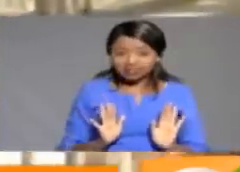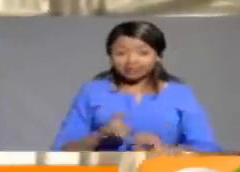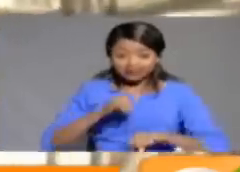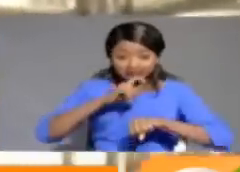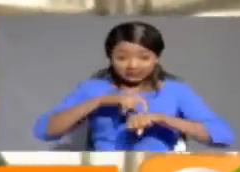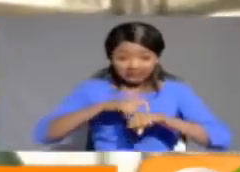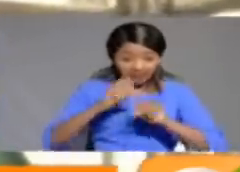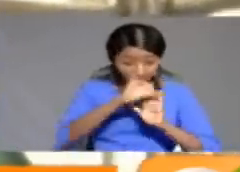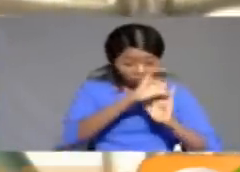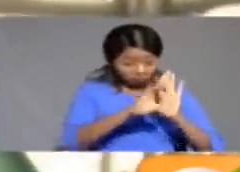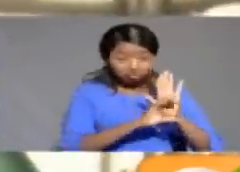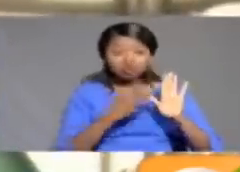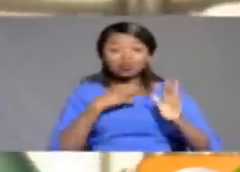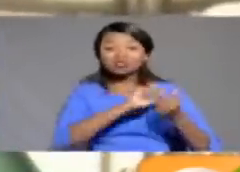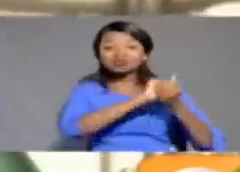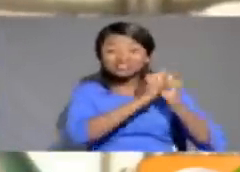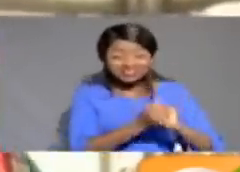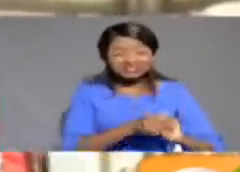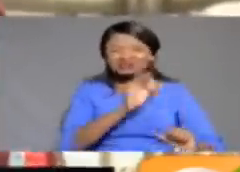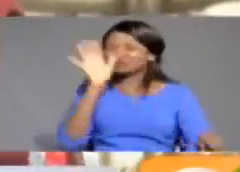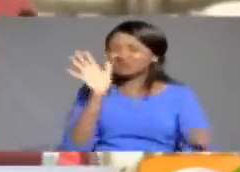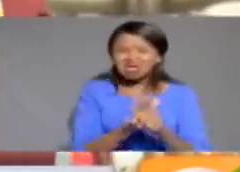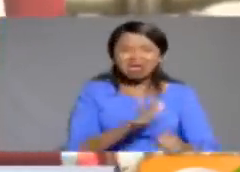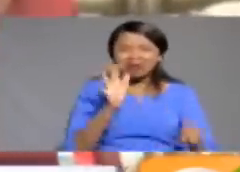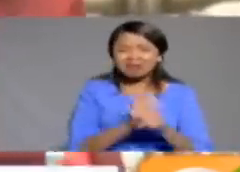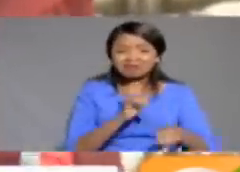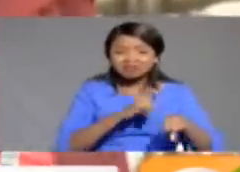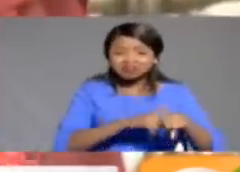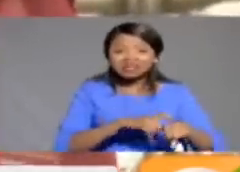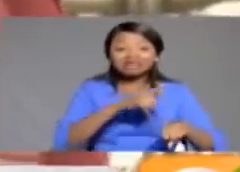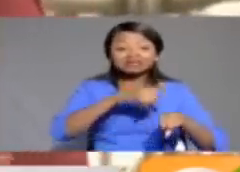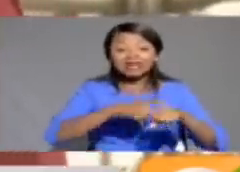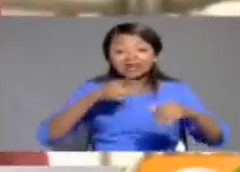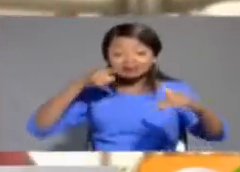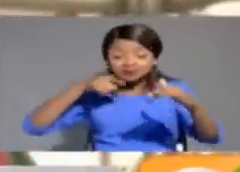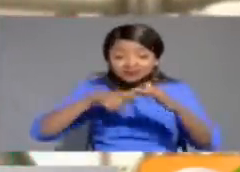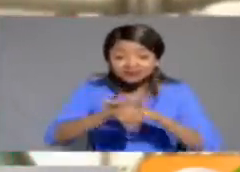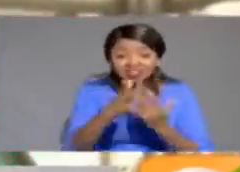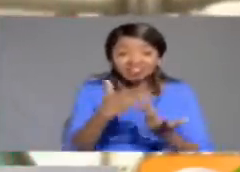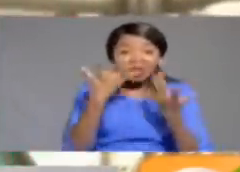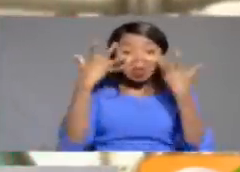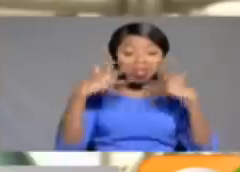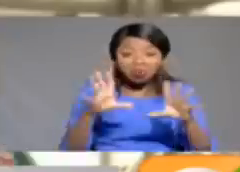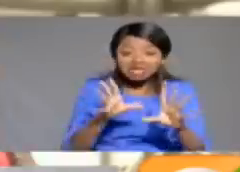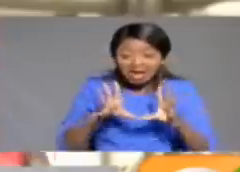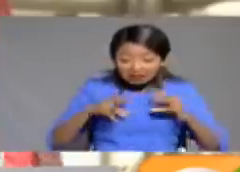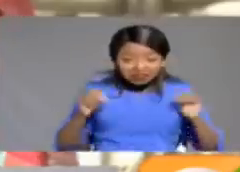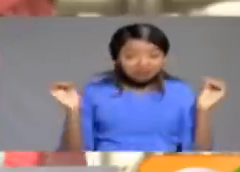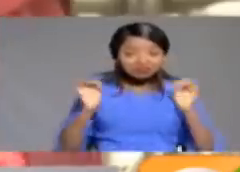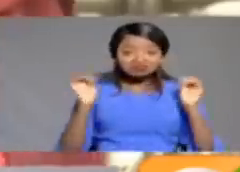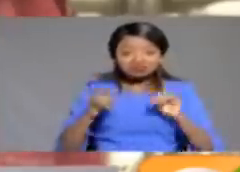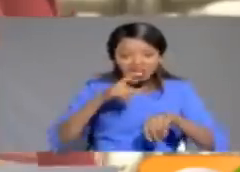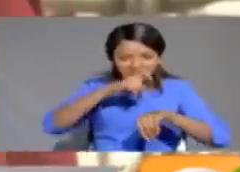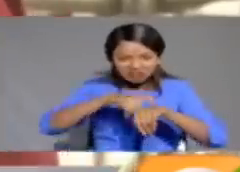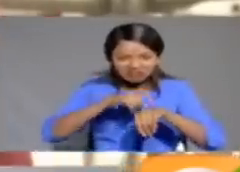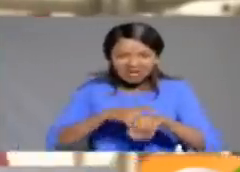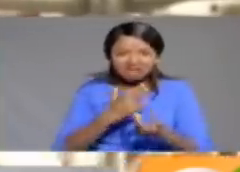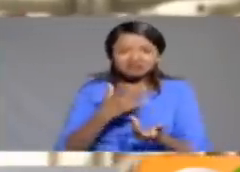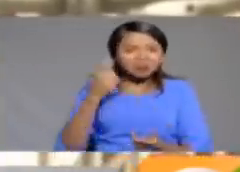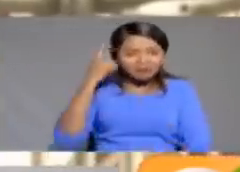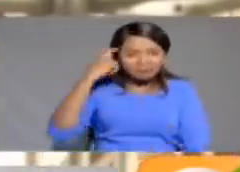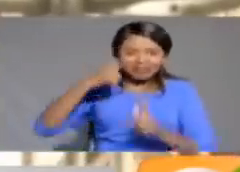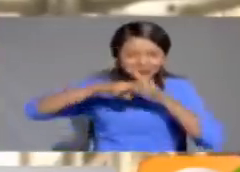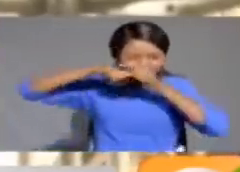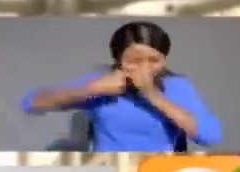katiba mara 100, kama umeingia kwa resi na hutaki kushindwa, ukiingia kwa resi uko na fixed